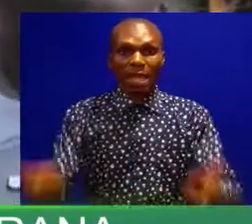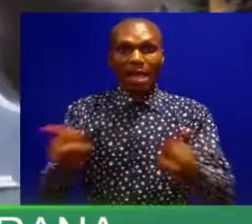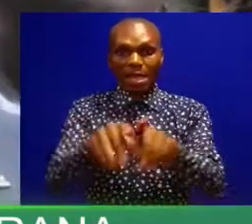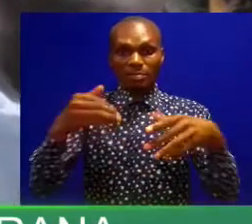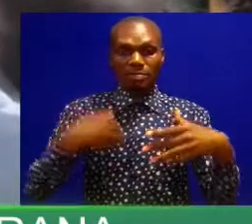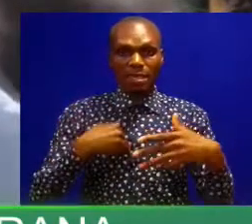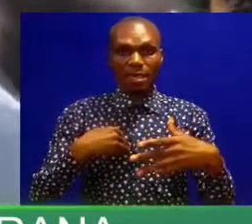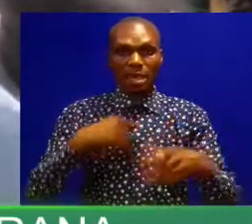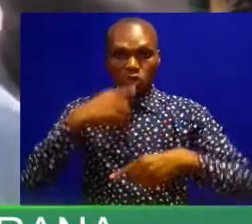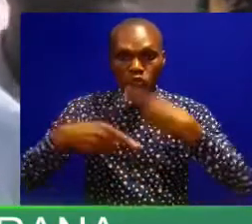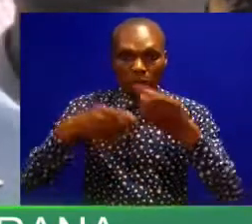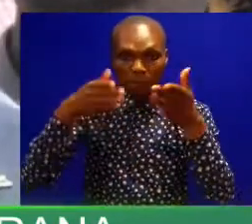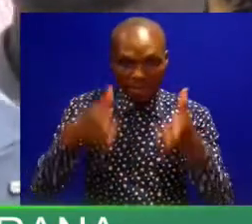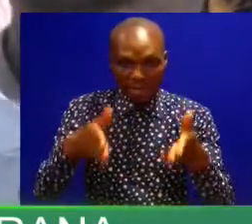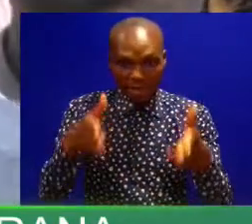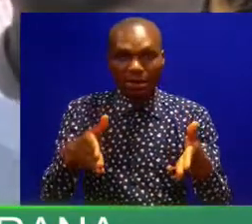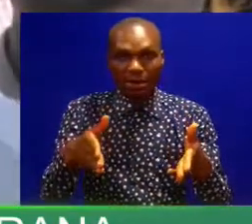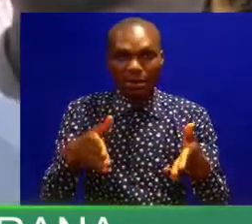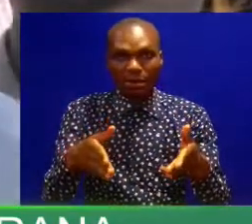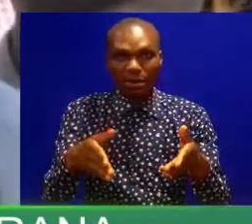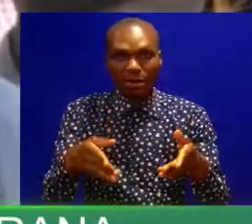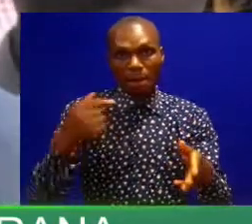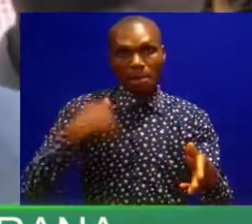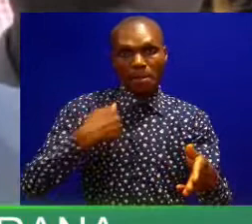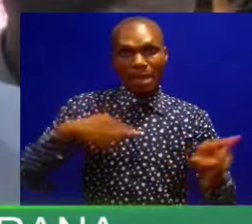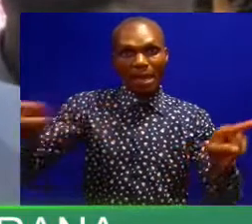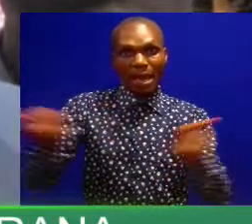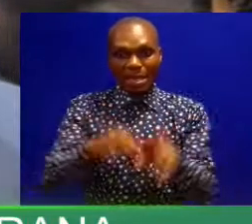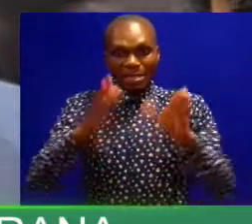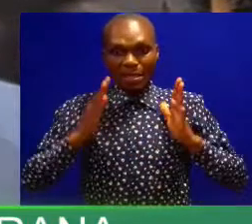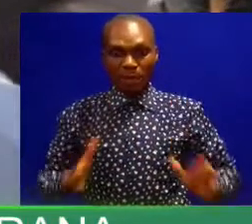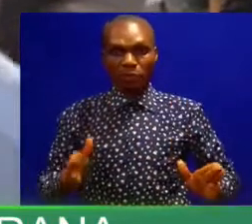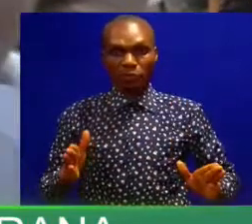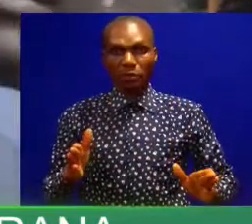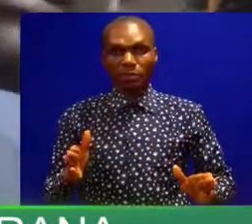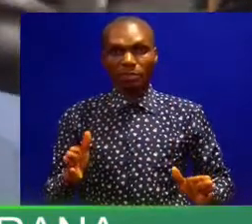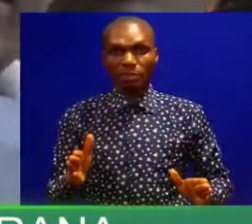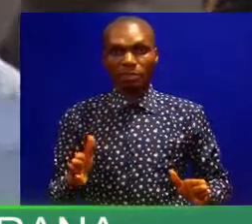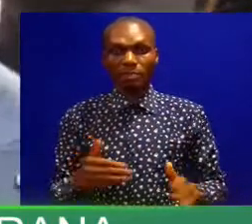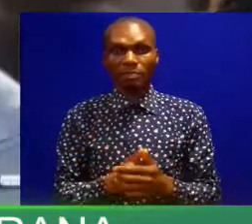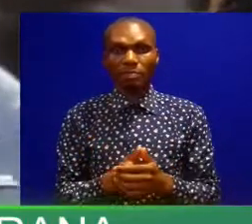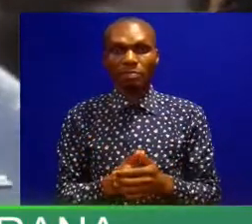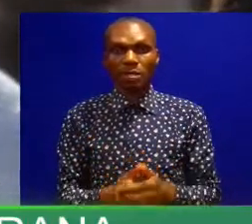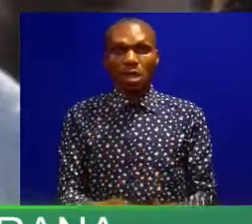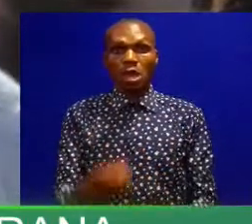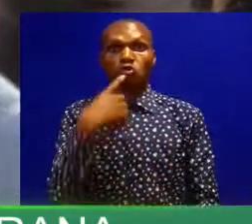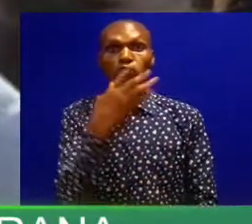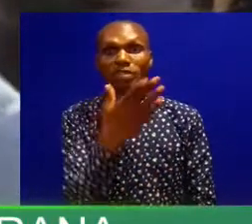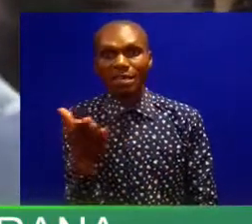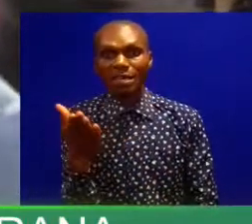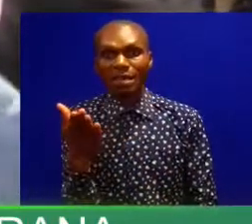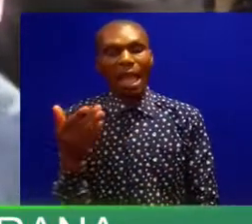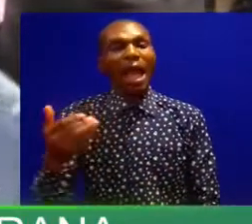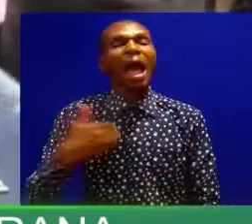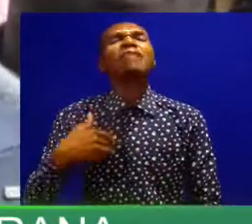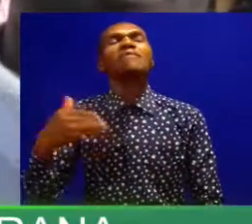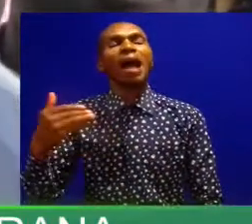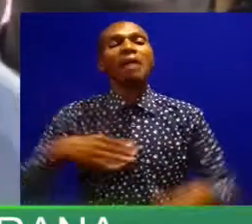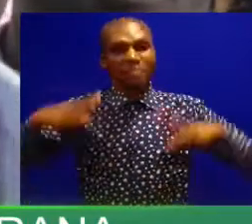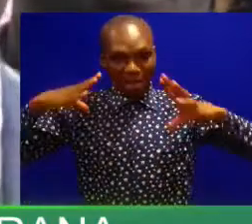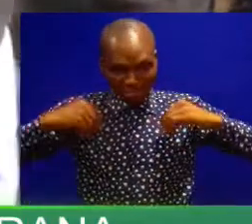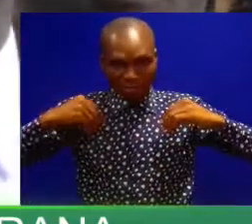tumekuja hapa leo hasua mimi kama candidates kusema kwamba nimekubali